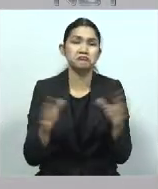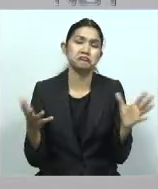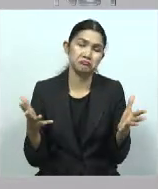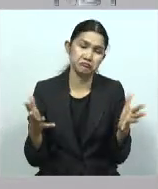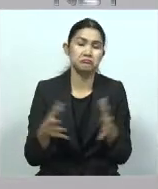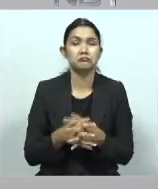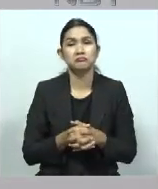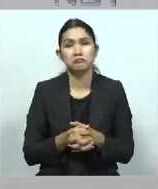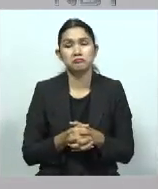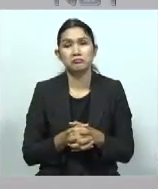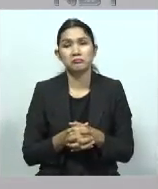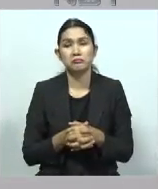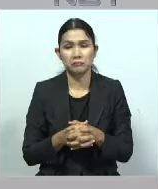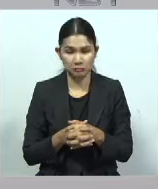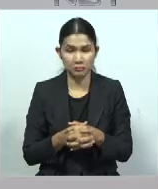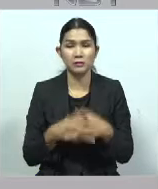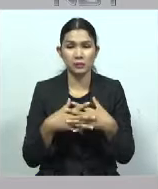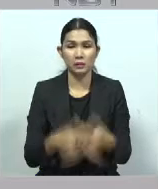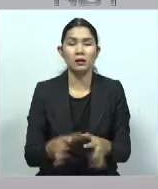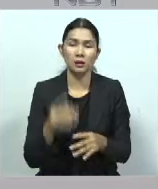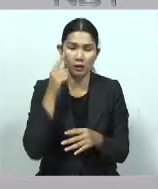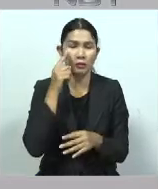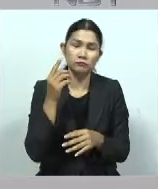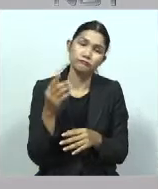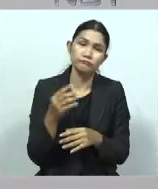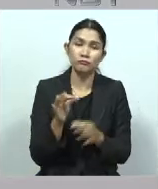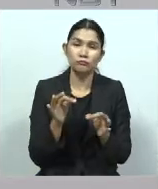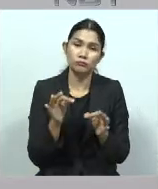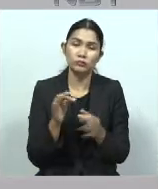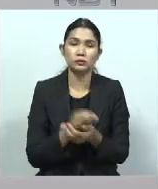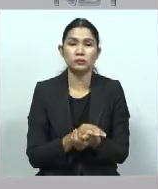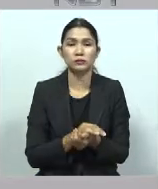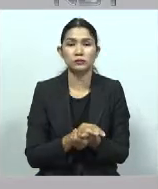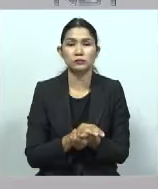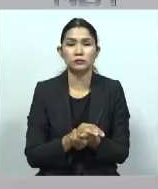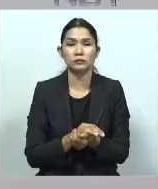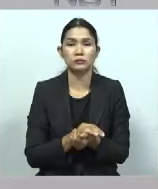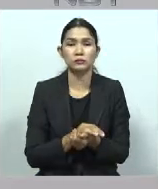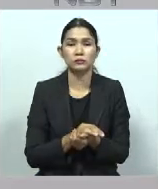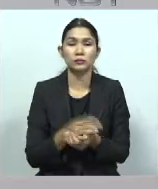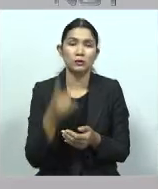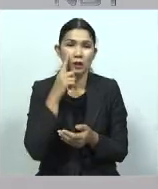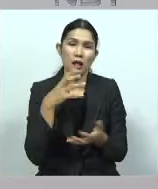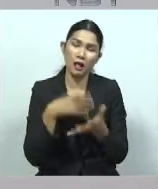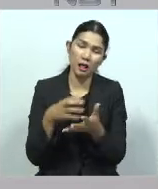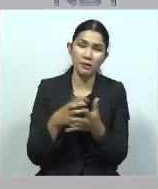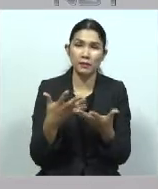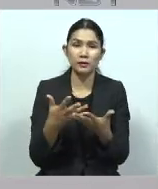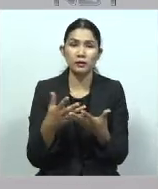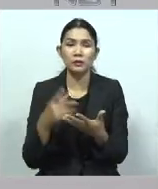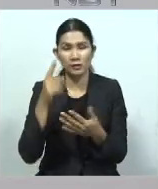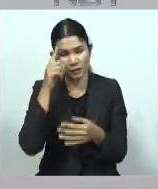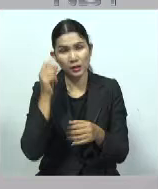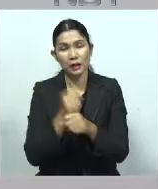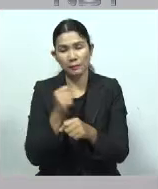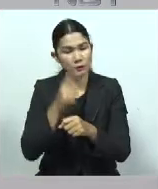นี้นะครับท่านก็รับฟังผมและท่านก็ไม่ได้พูดอะไรนะครับท่านก็บอกว่าก็ทำ